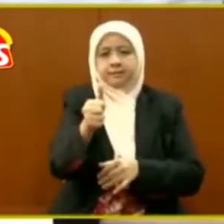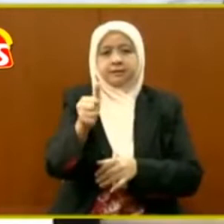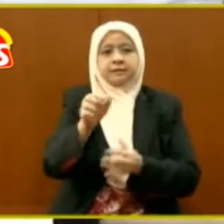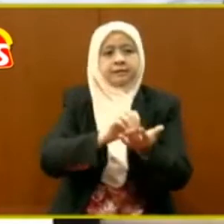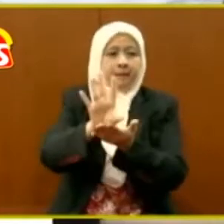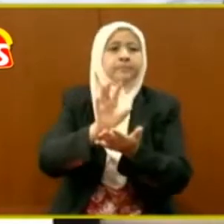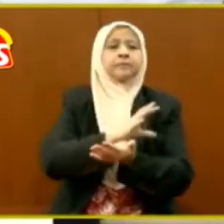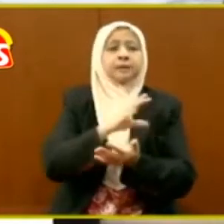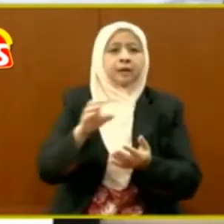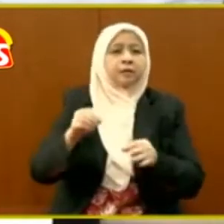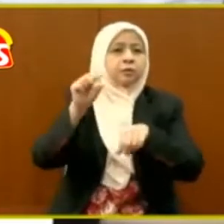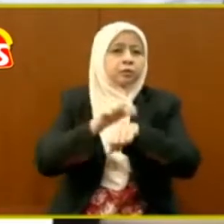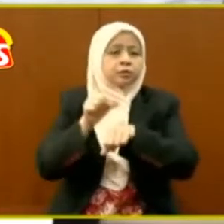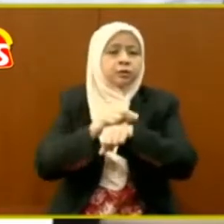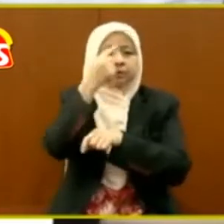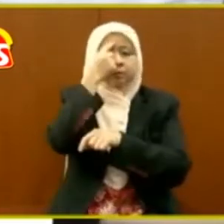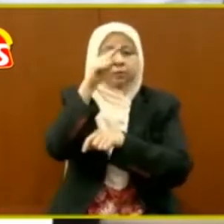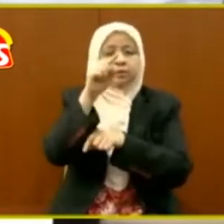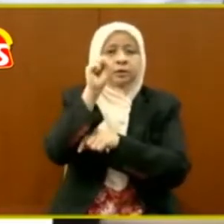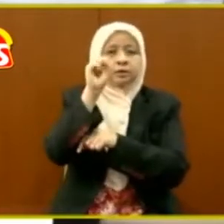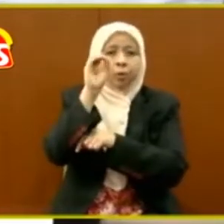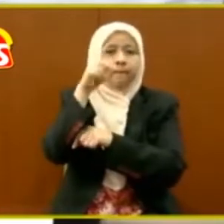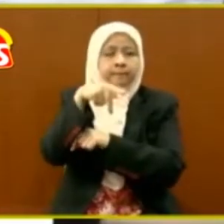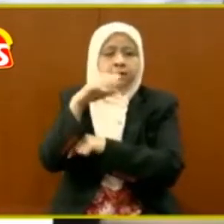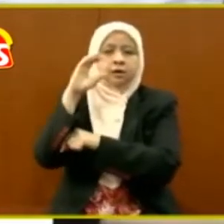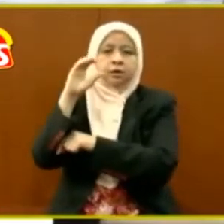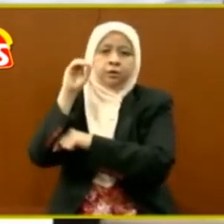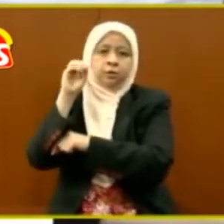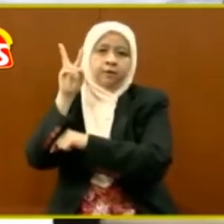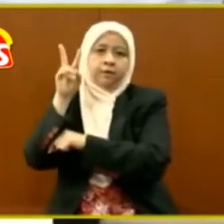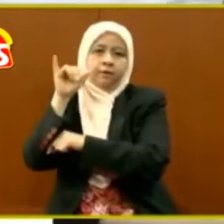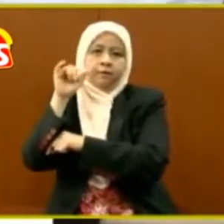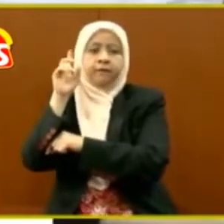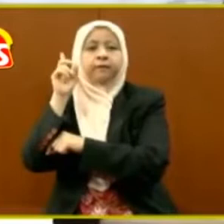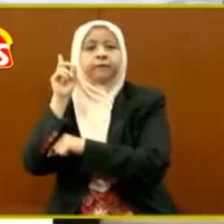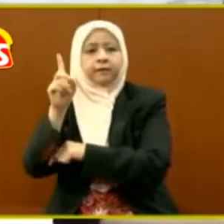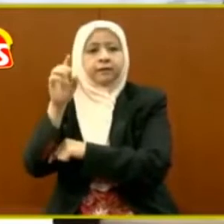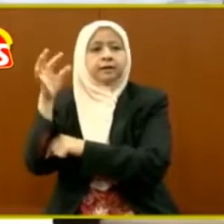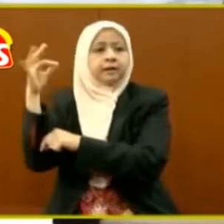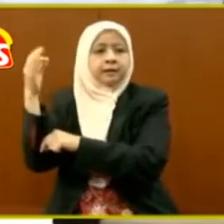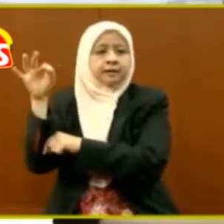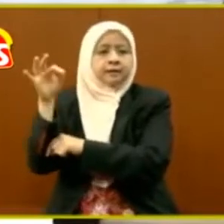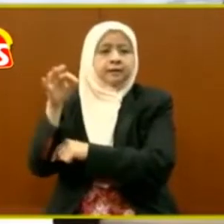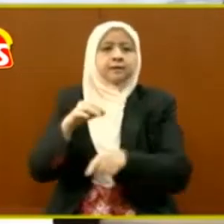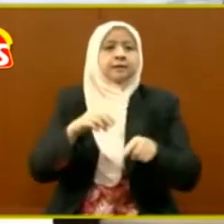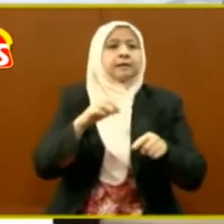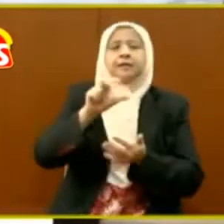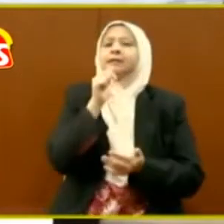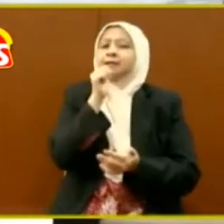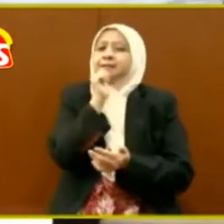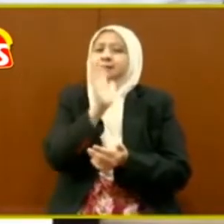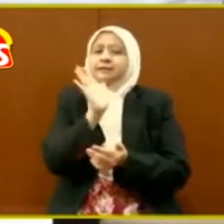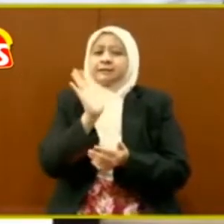data akan digunakan untuk Sob follback Neng 7 pesonanya cetakan tidak tetap tak bagus persoalan